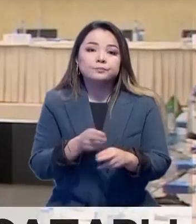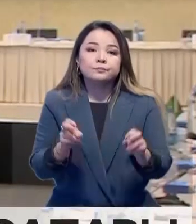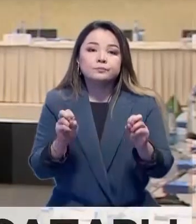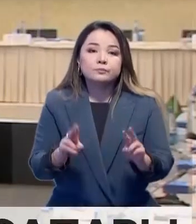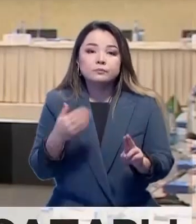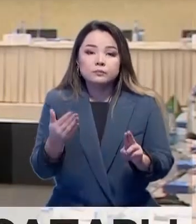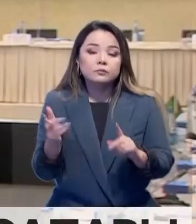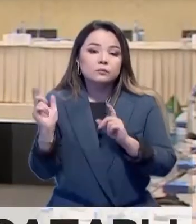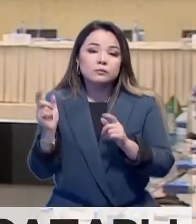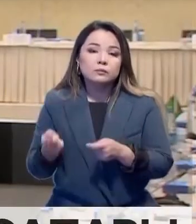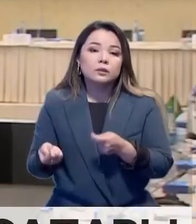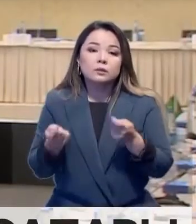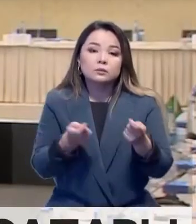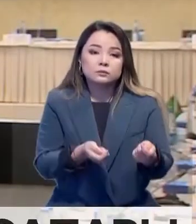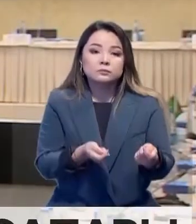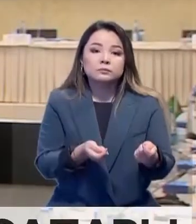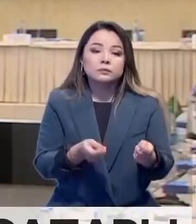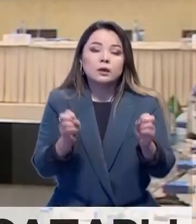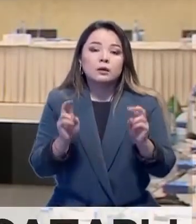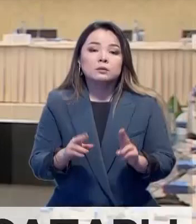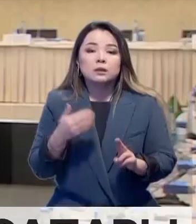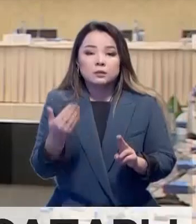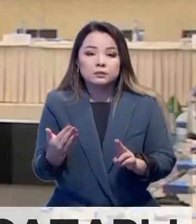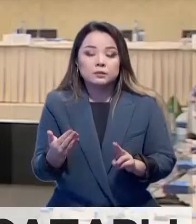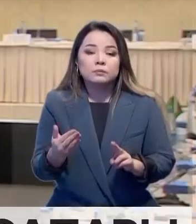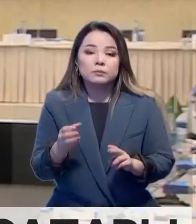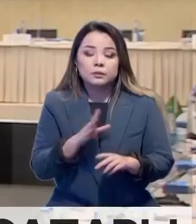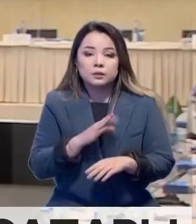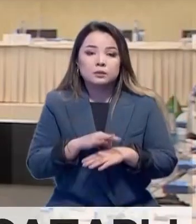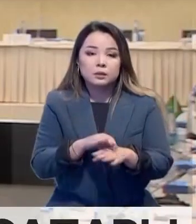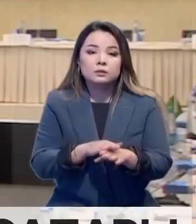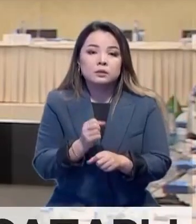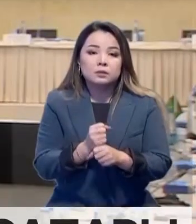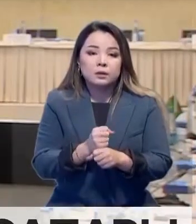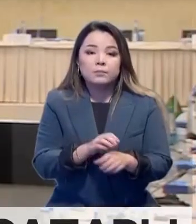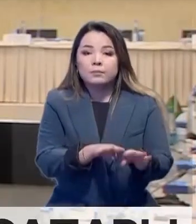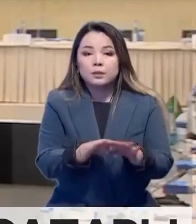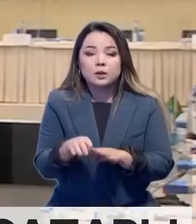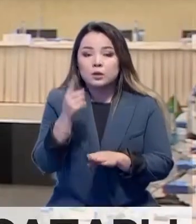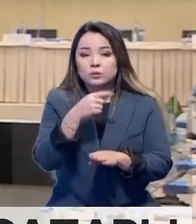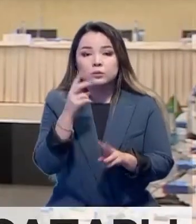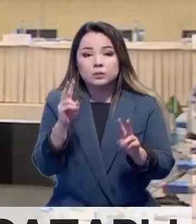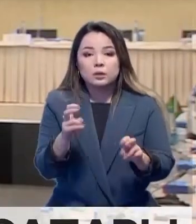теміржолдағы жүкті тасымалдауға арналған накладной деп айтамыз, сол накладнойдың бірыңғай түрін